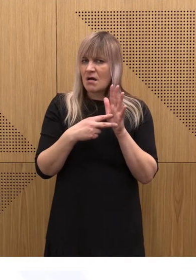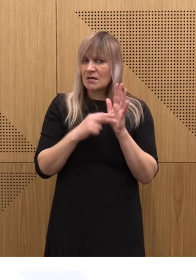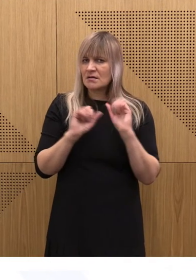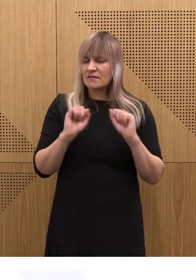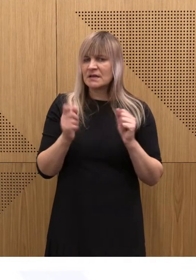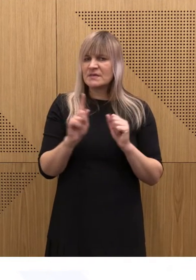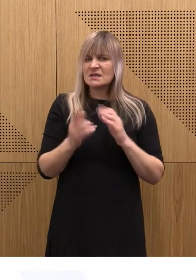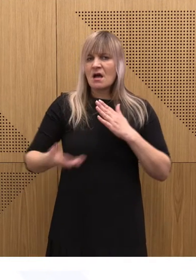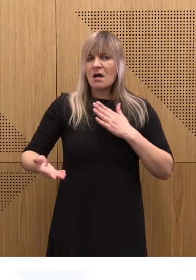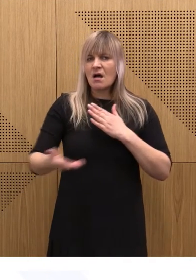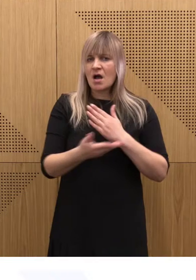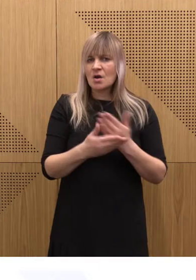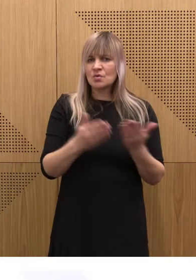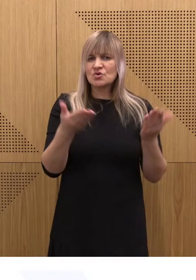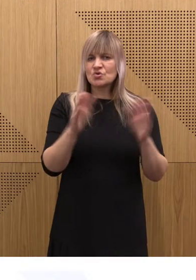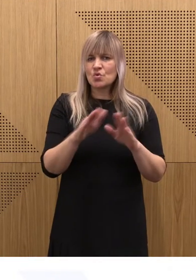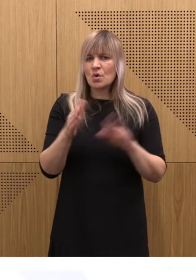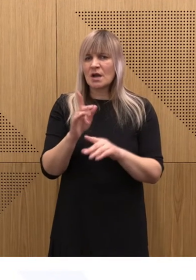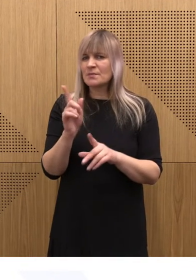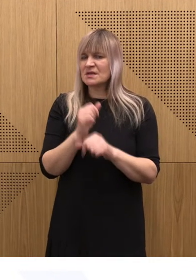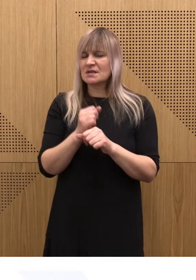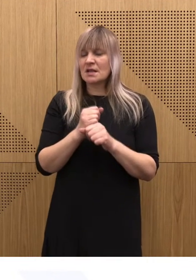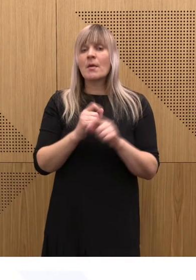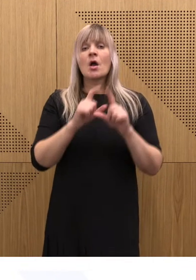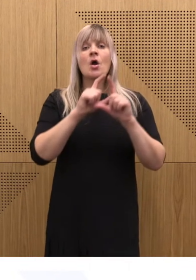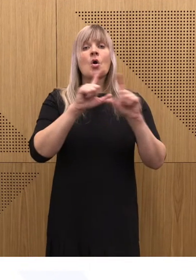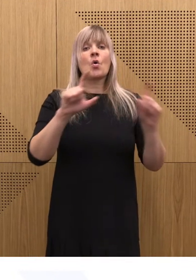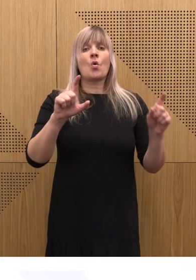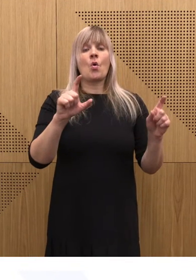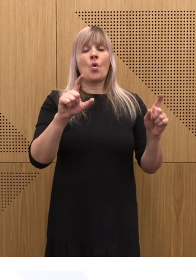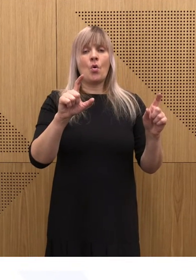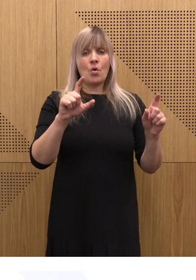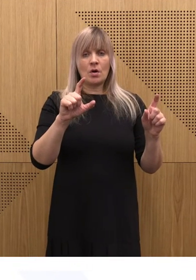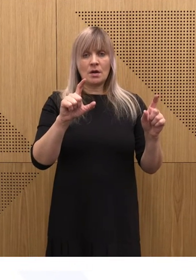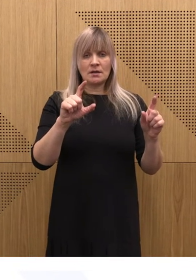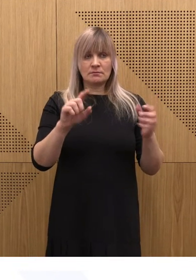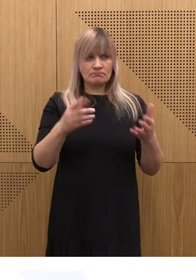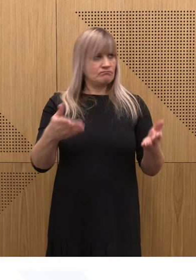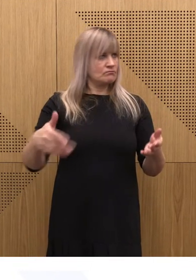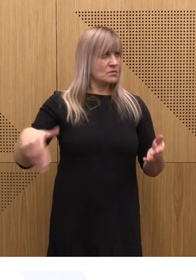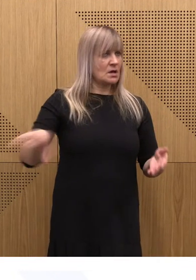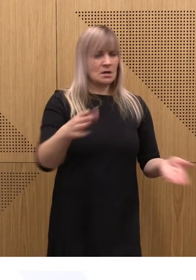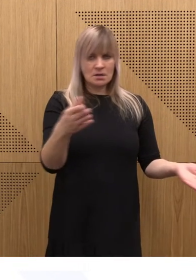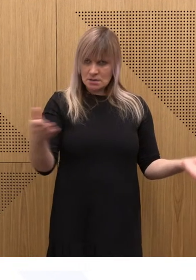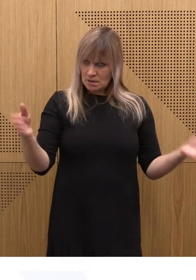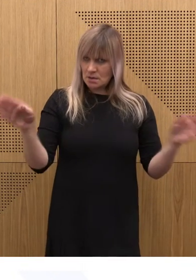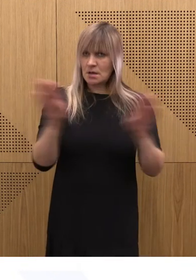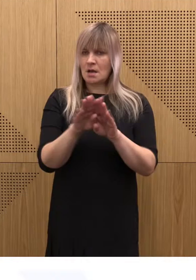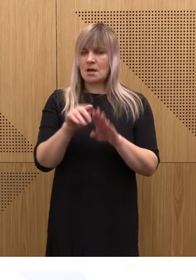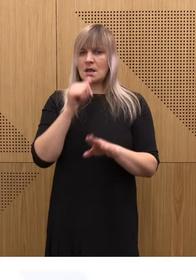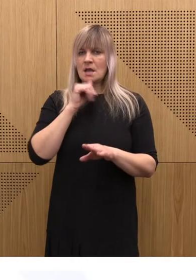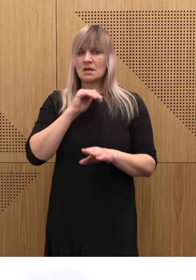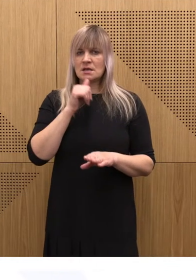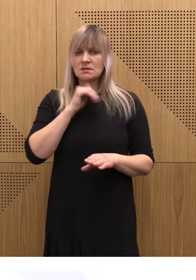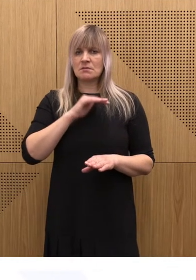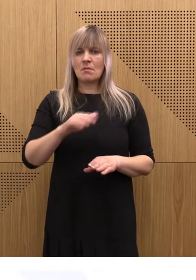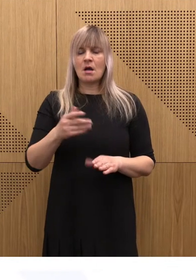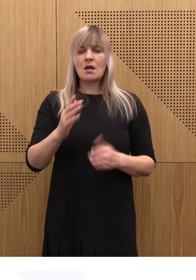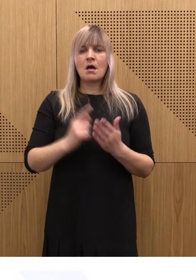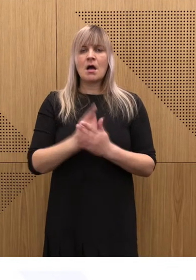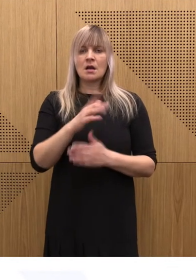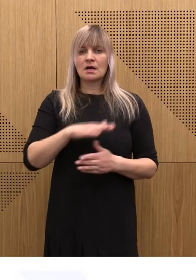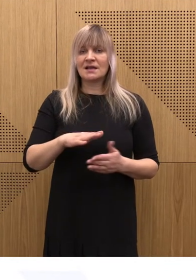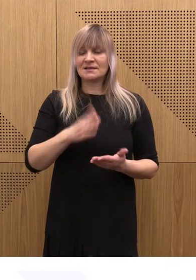alustel valitsus ikkagi neid sulgemisotsuseid teeb, et kui koolid pannakse joonlauaga kinni üle terve Eesti, nii et ka algklassid on